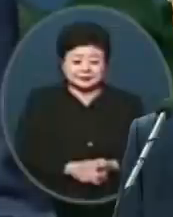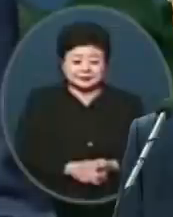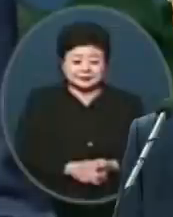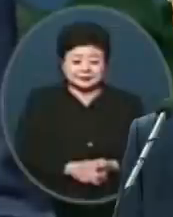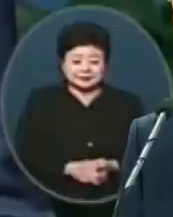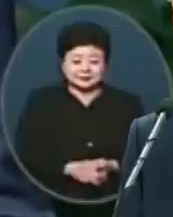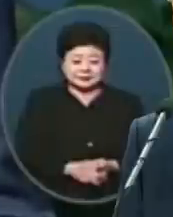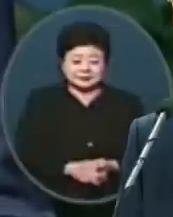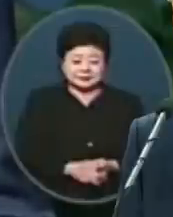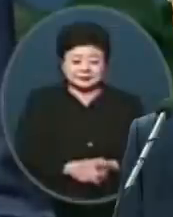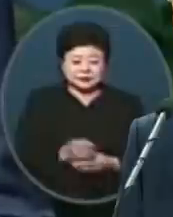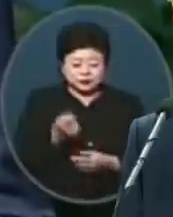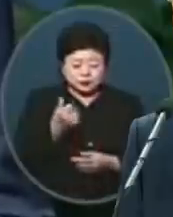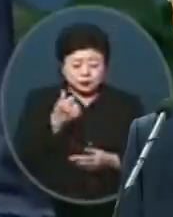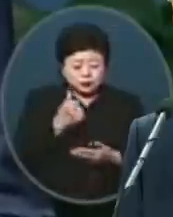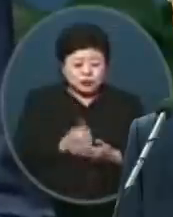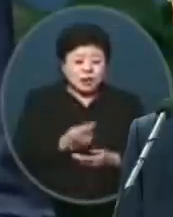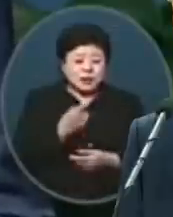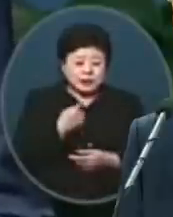조금 죄지었다가